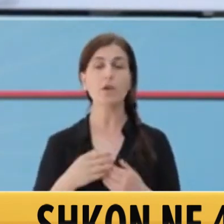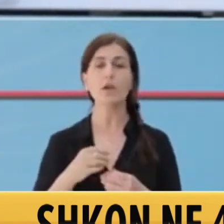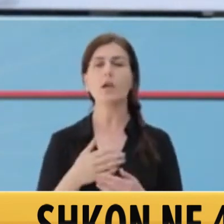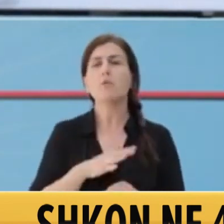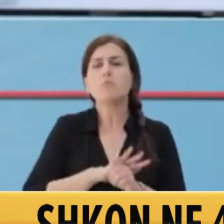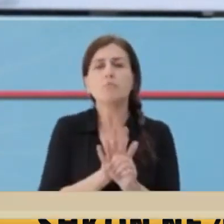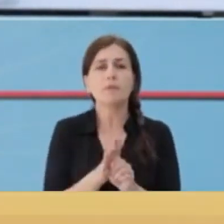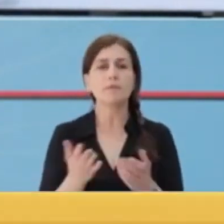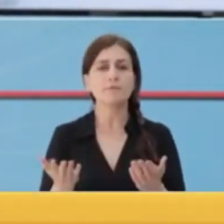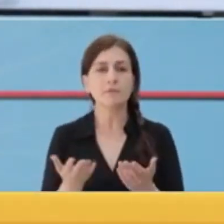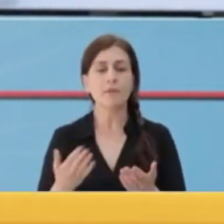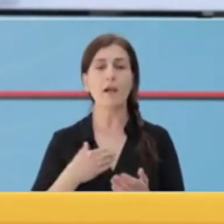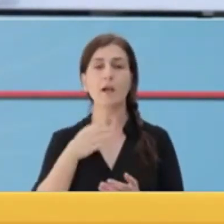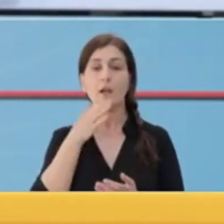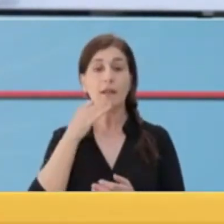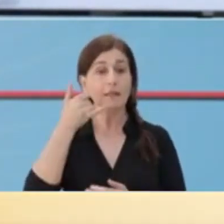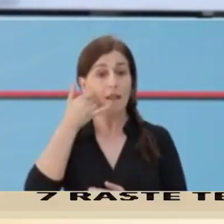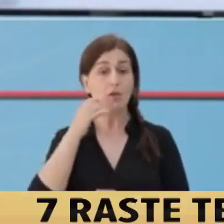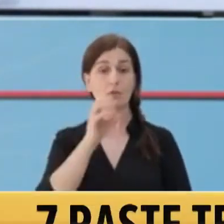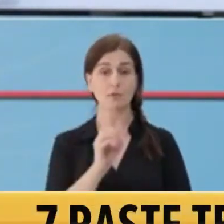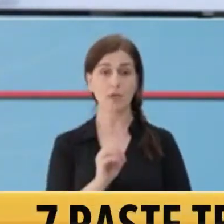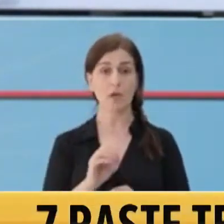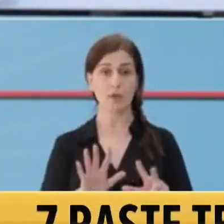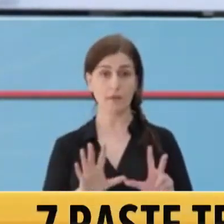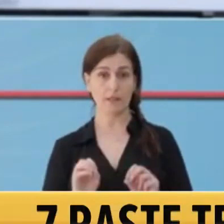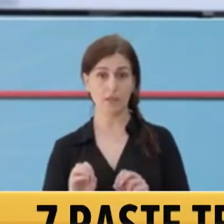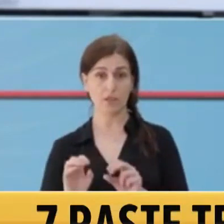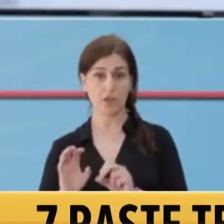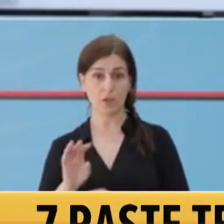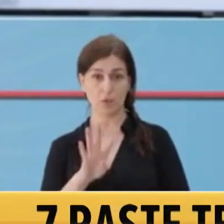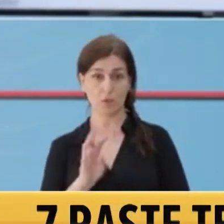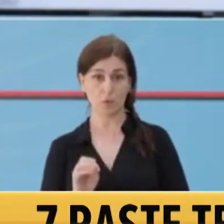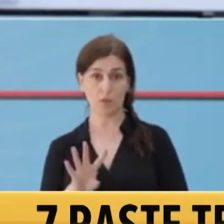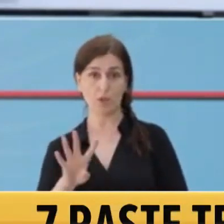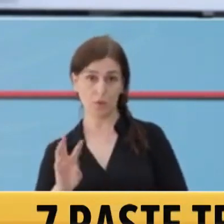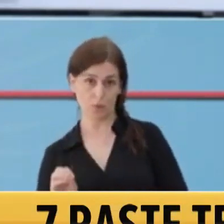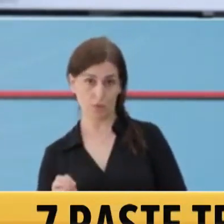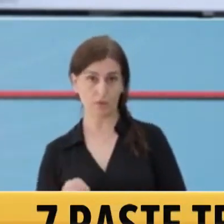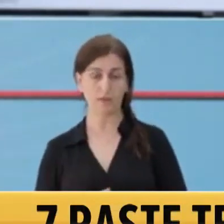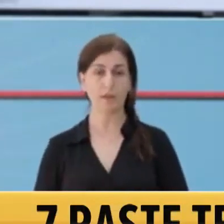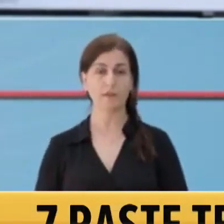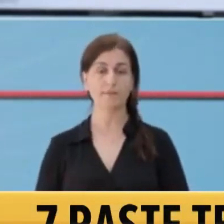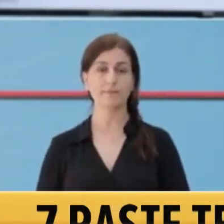apo informacion rreth COVID-19, telefononi në linjën e gjelbër